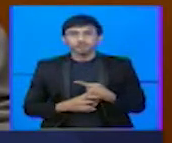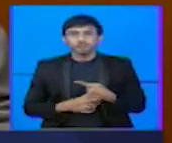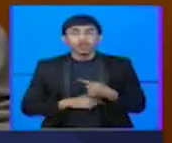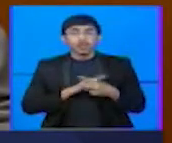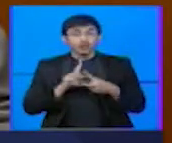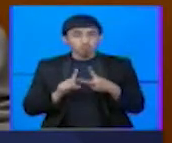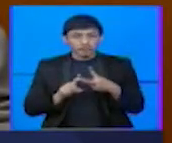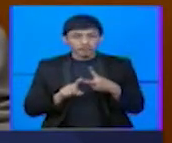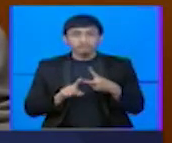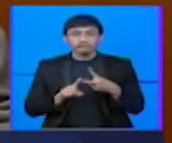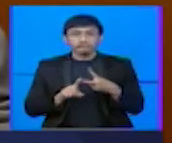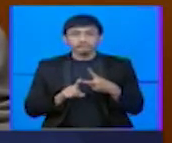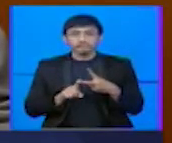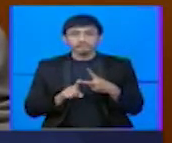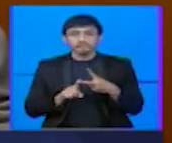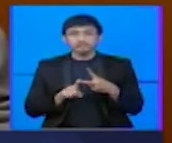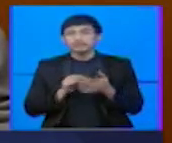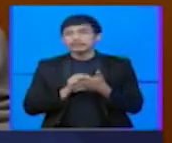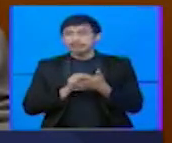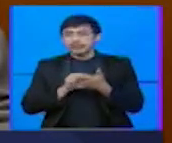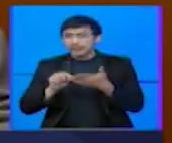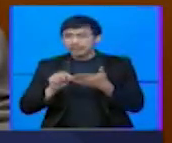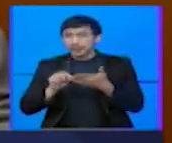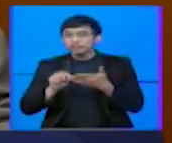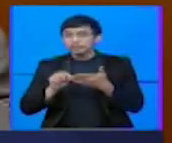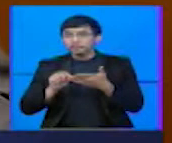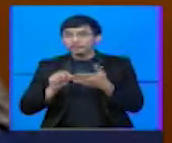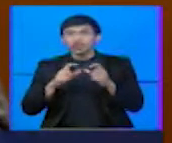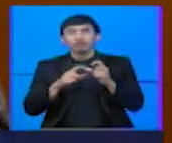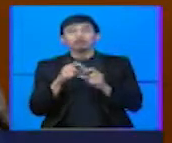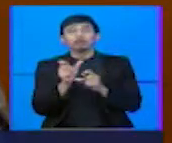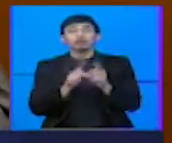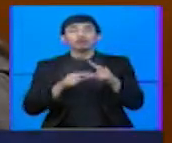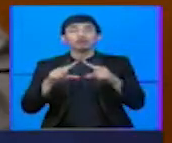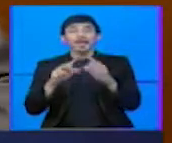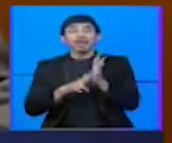Kemudian yang kedua, korban atas nama Suyanto,